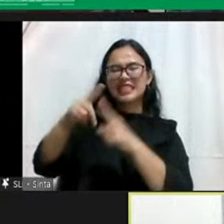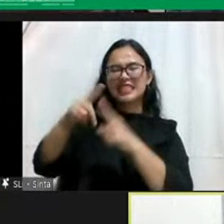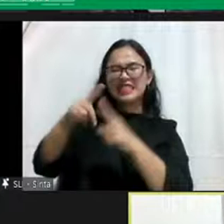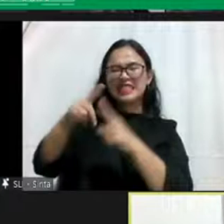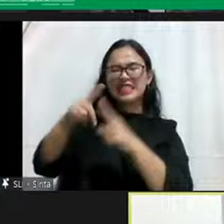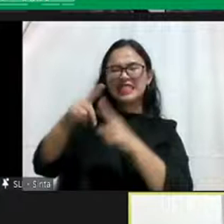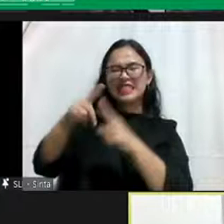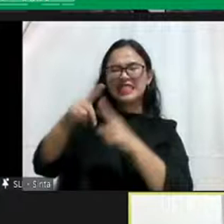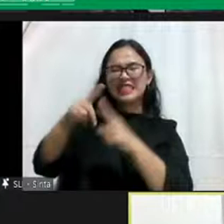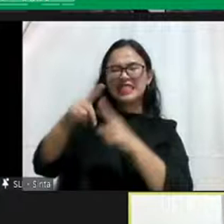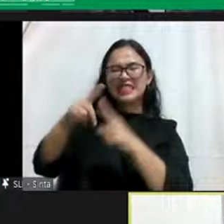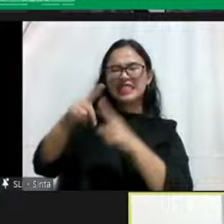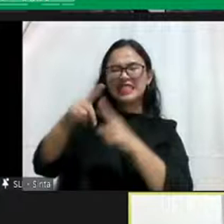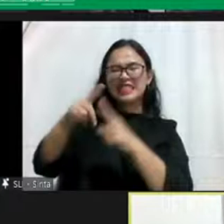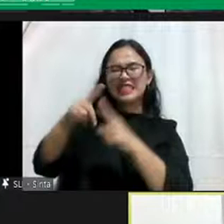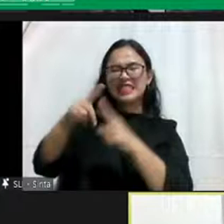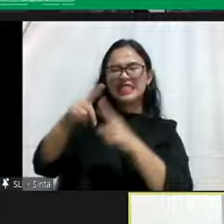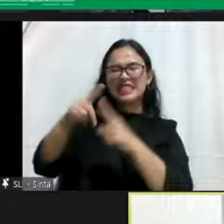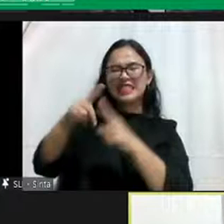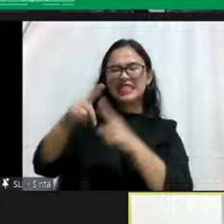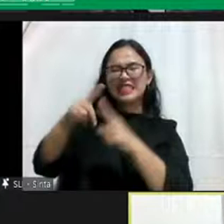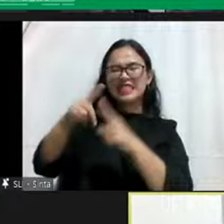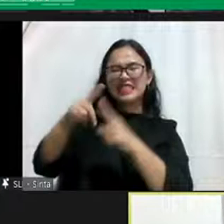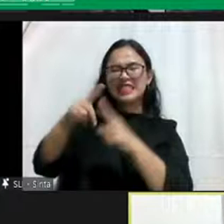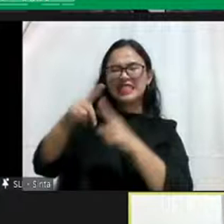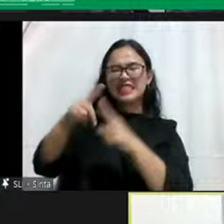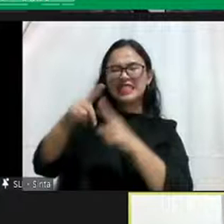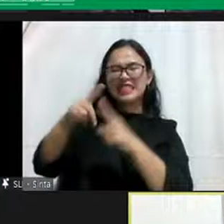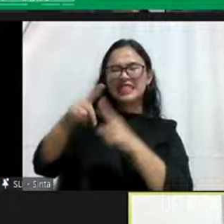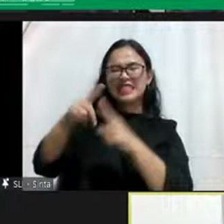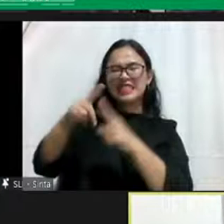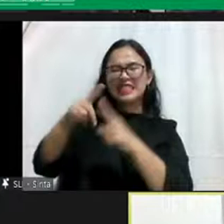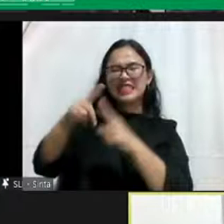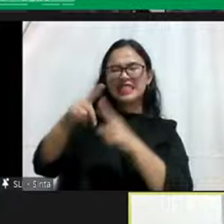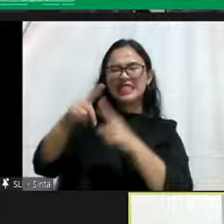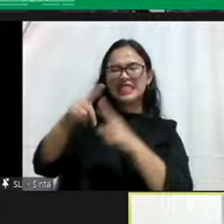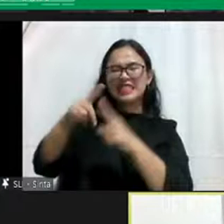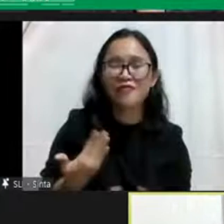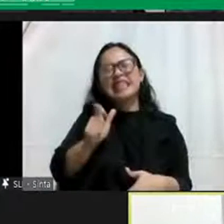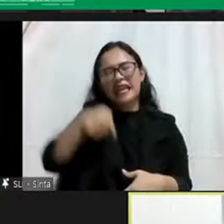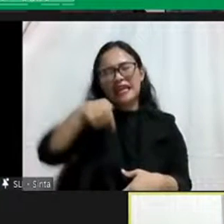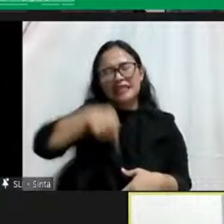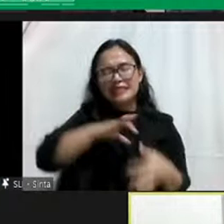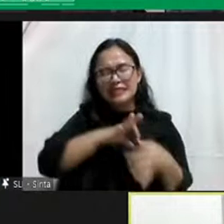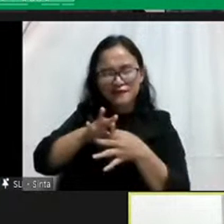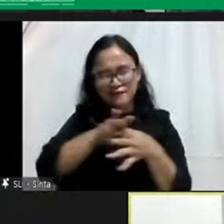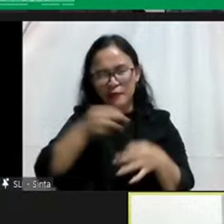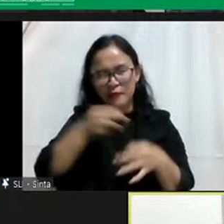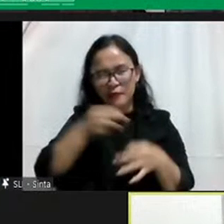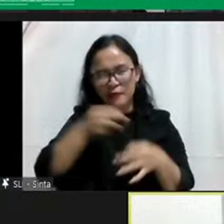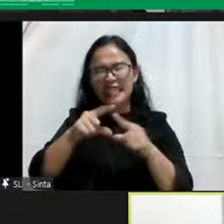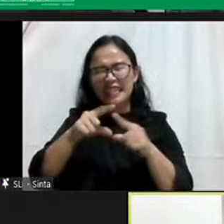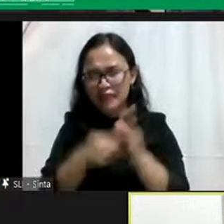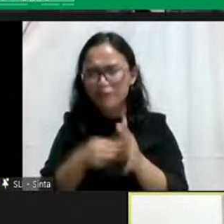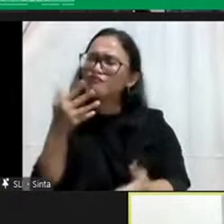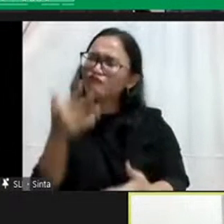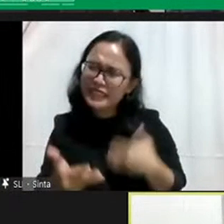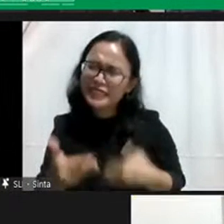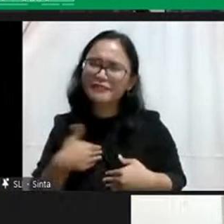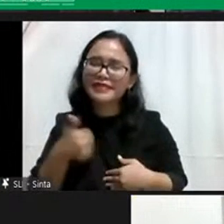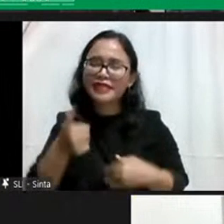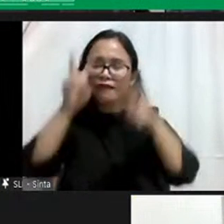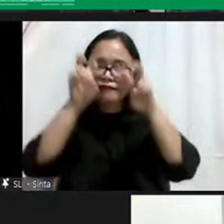mungkin dengan kerja sama dengan teman-teman kita di Elsam ya barangkali bisa membuat kajian yang yang yang kayaknya menarik ini untuk di karena